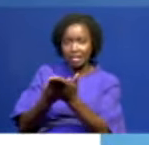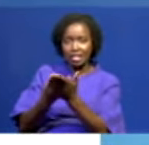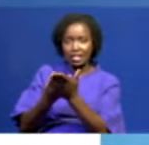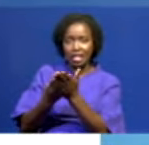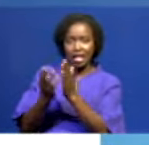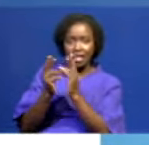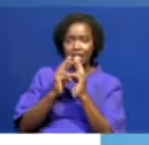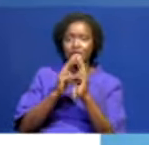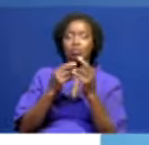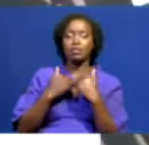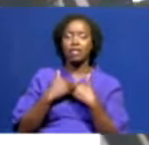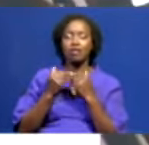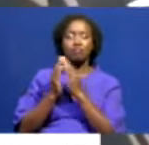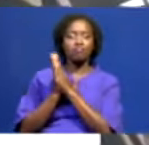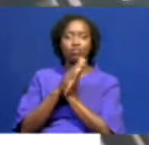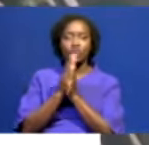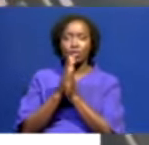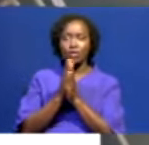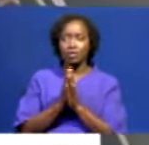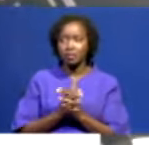kutuandalia taarifa ifuatayo.